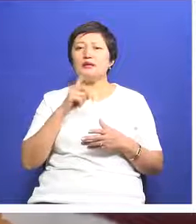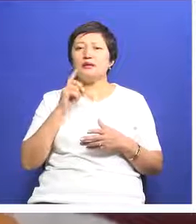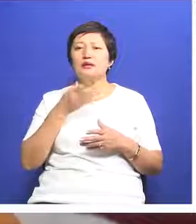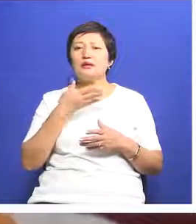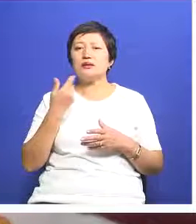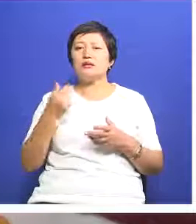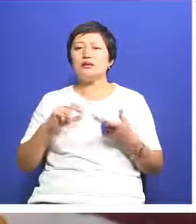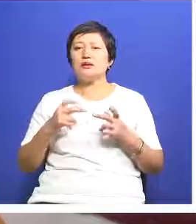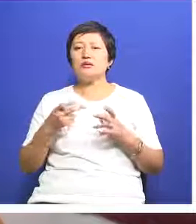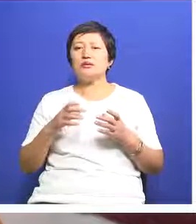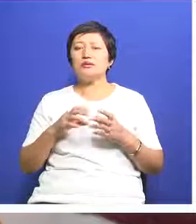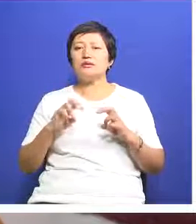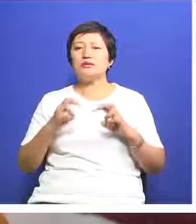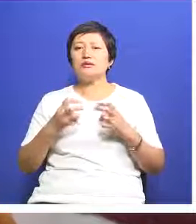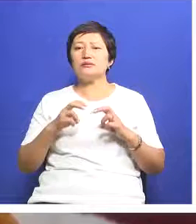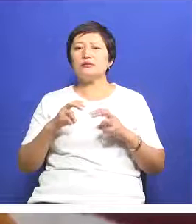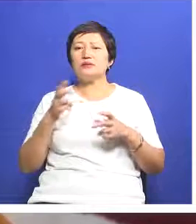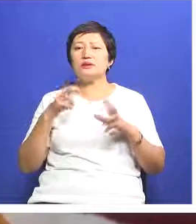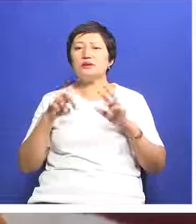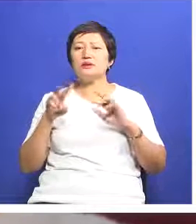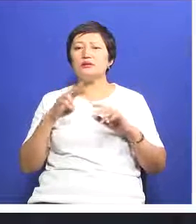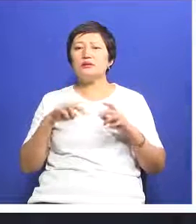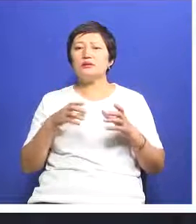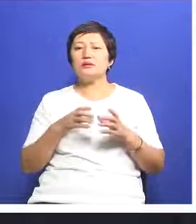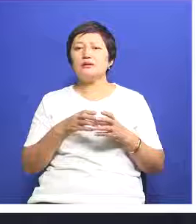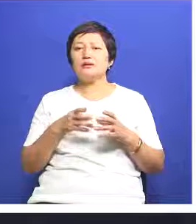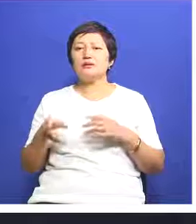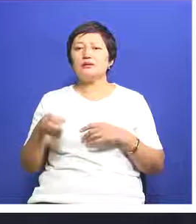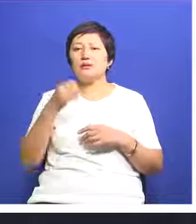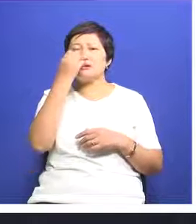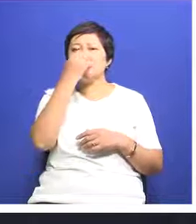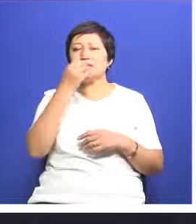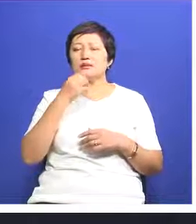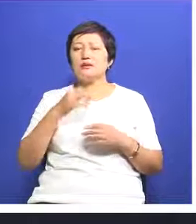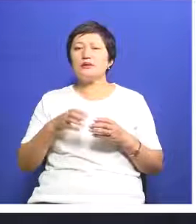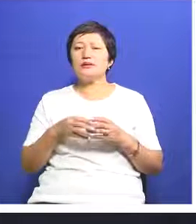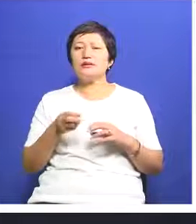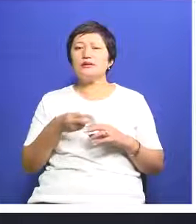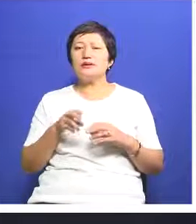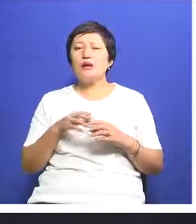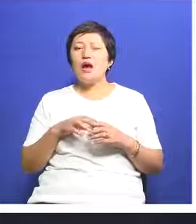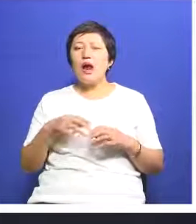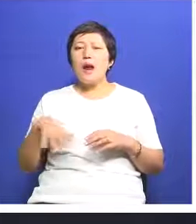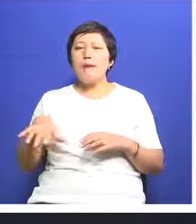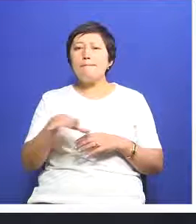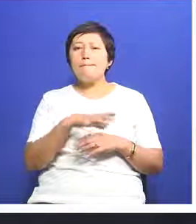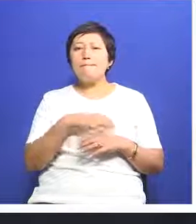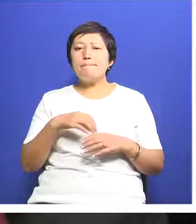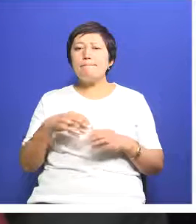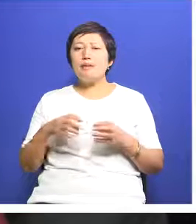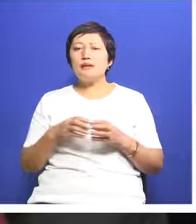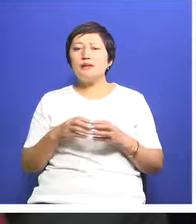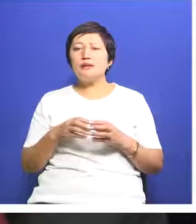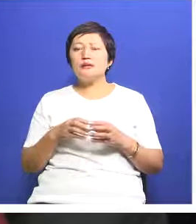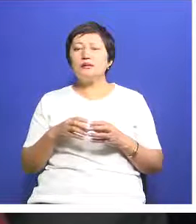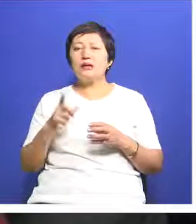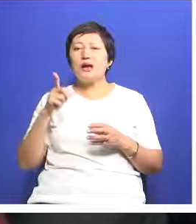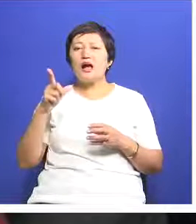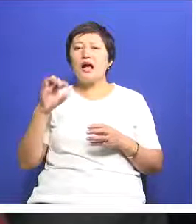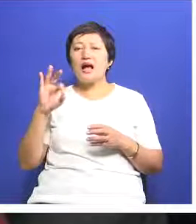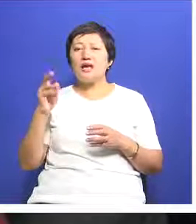otur. Sol meselelerin barın karap ötseniz. Rahmet. Бәрі жоқ, бірақ газ болайын деп отыр енді сіздерде.